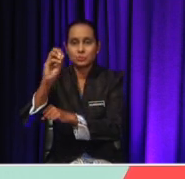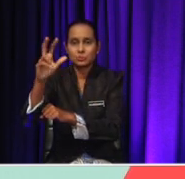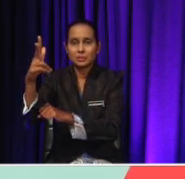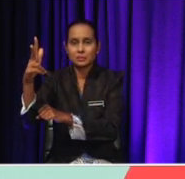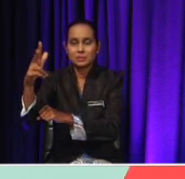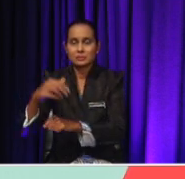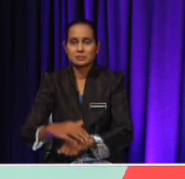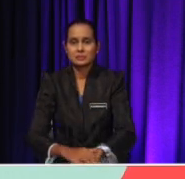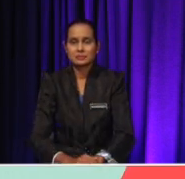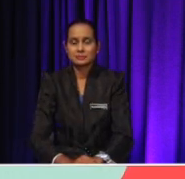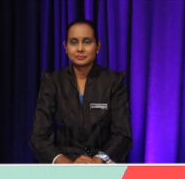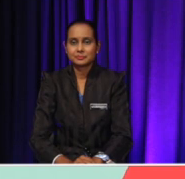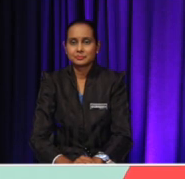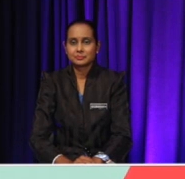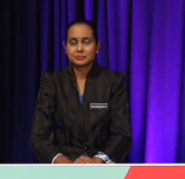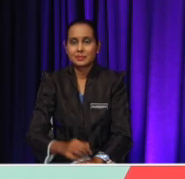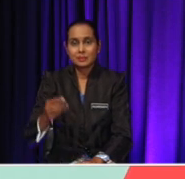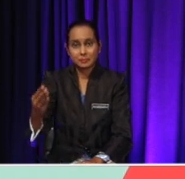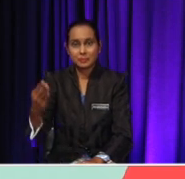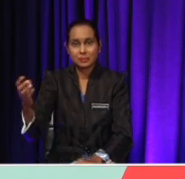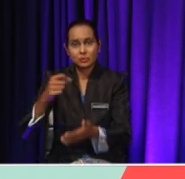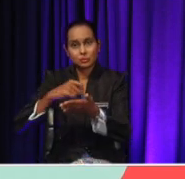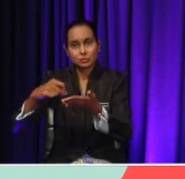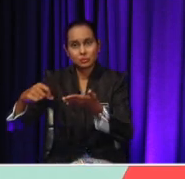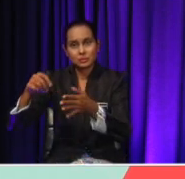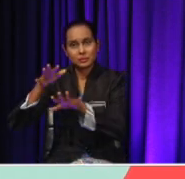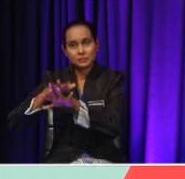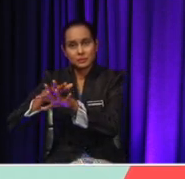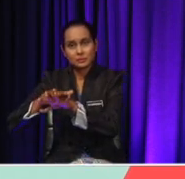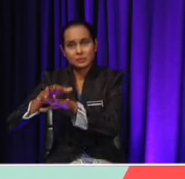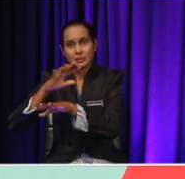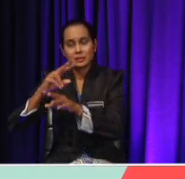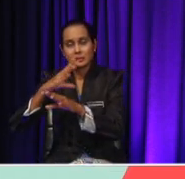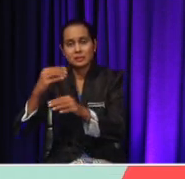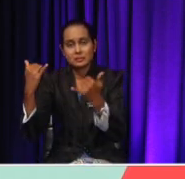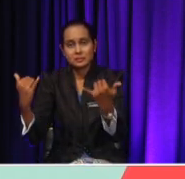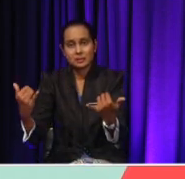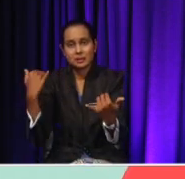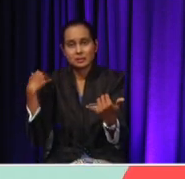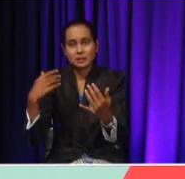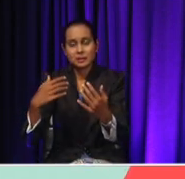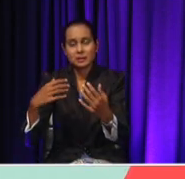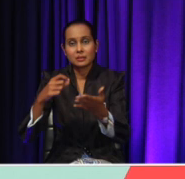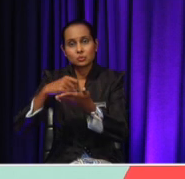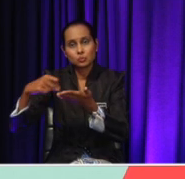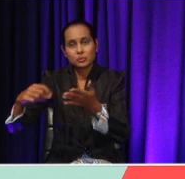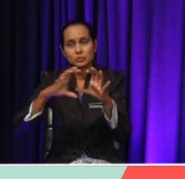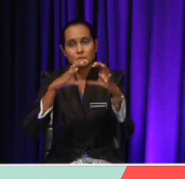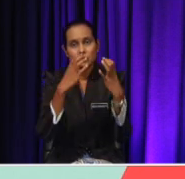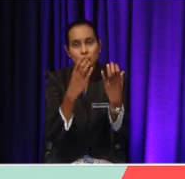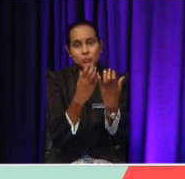dalam berbagai genre dan hingga kini menghasilkan kumpulan puisi kumpulan cerpen novel